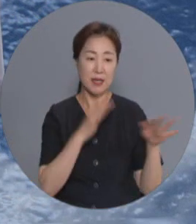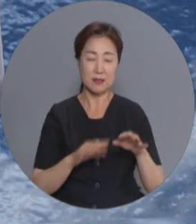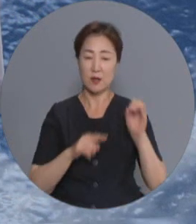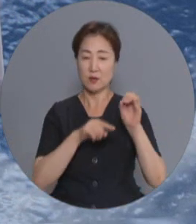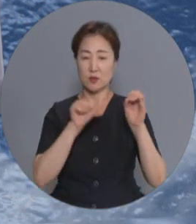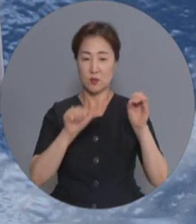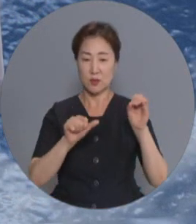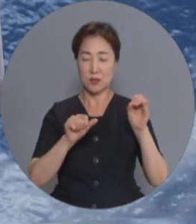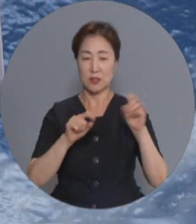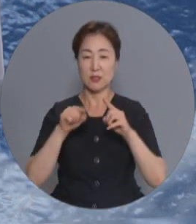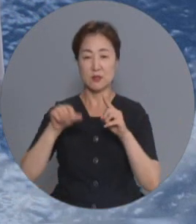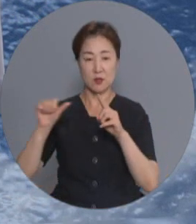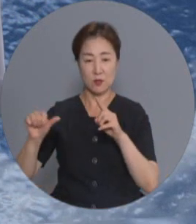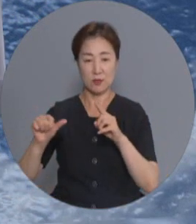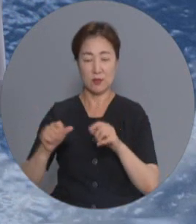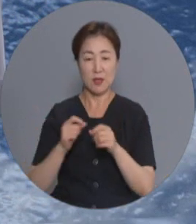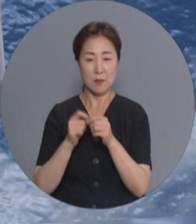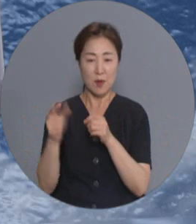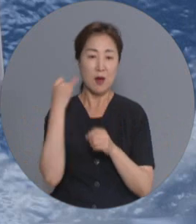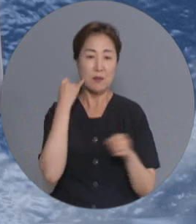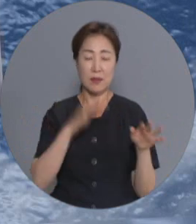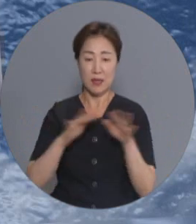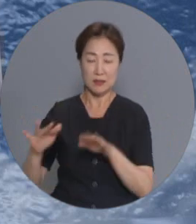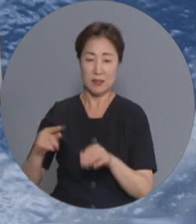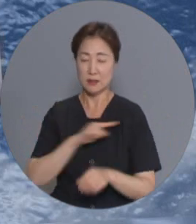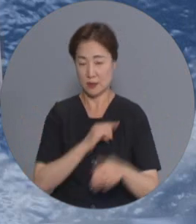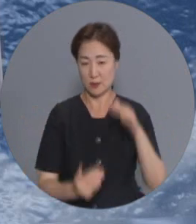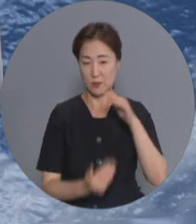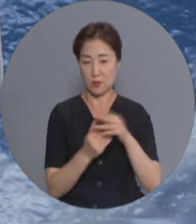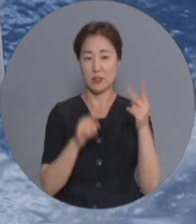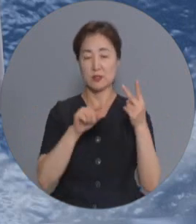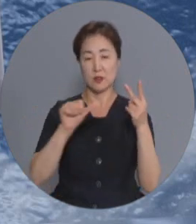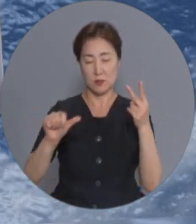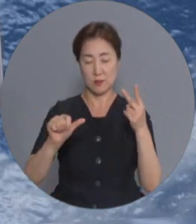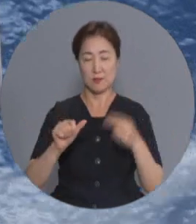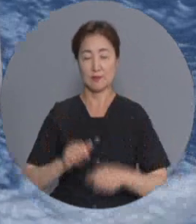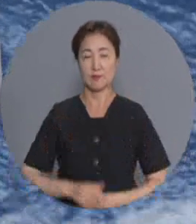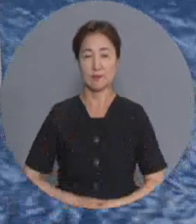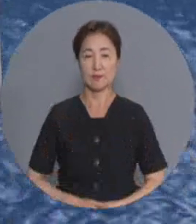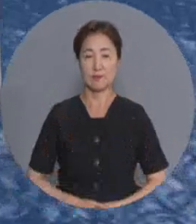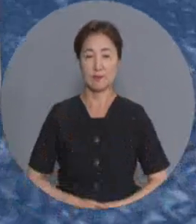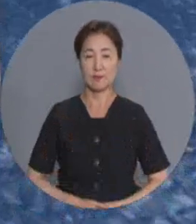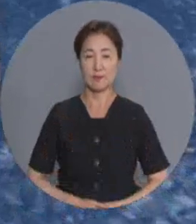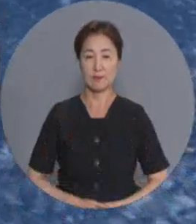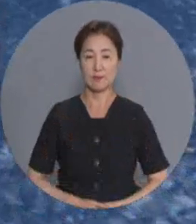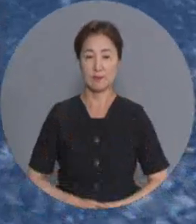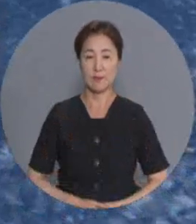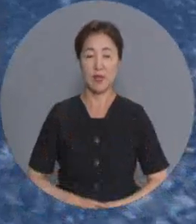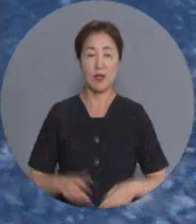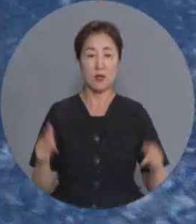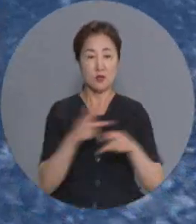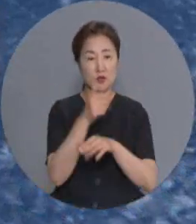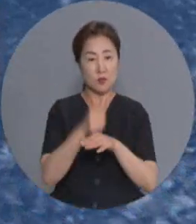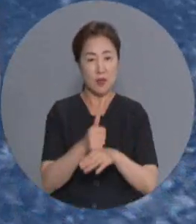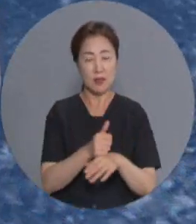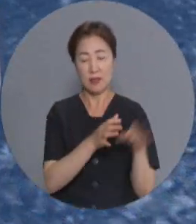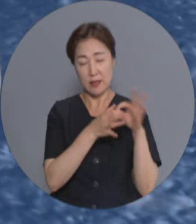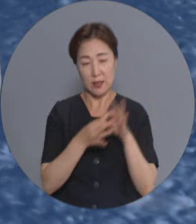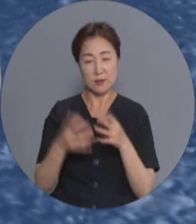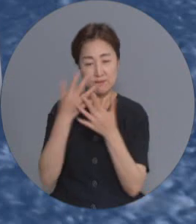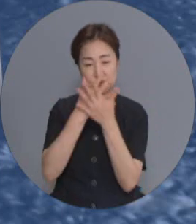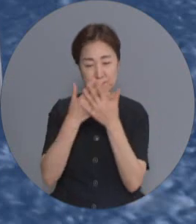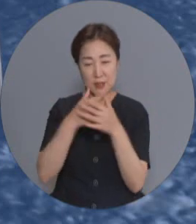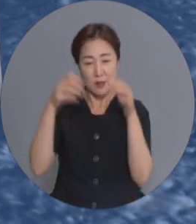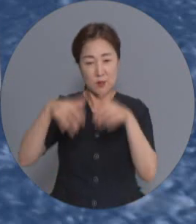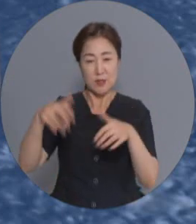0.5에서 1.5m 먼 바다에서는 최고 2.5m 일겠습니다 주말까지는 대체로 흐린 가운데 가끔